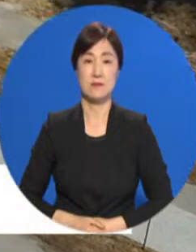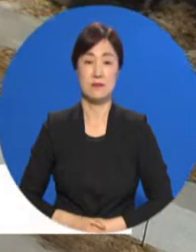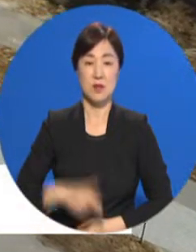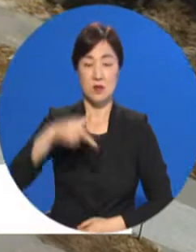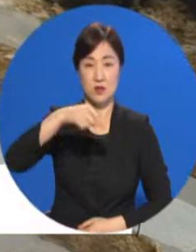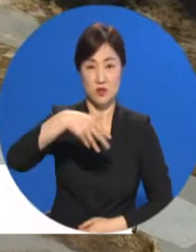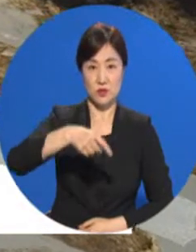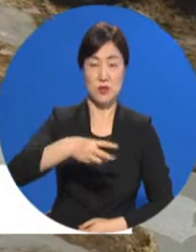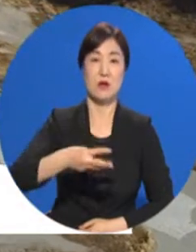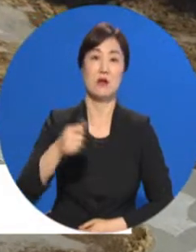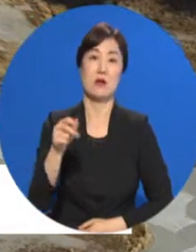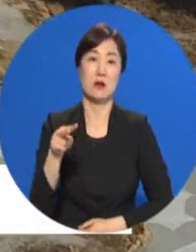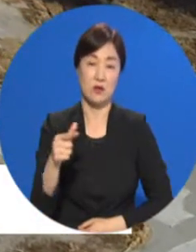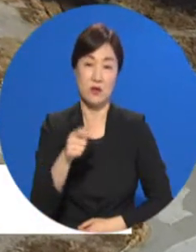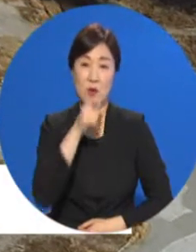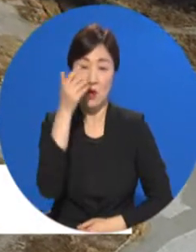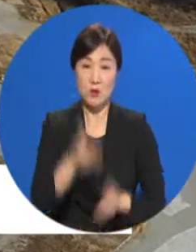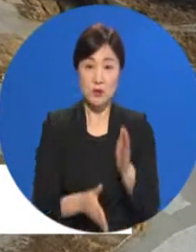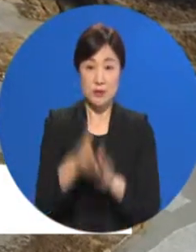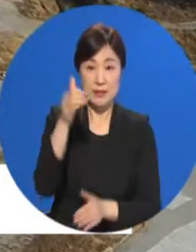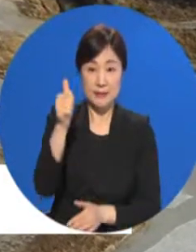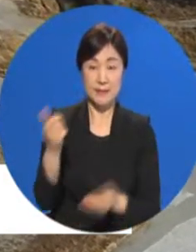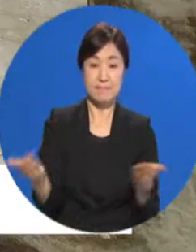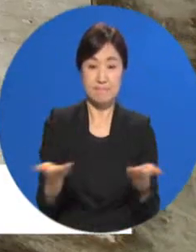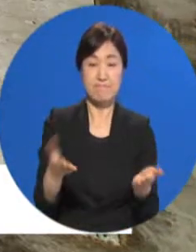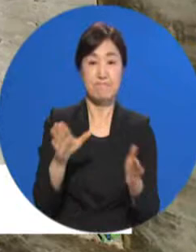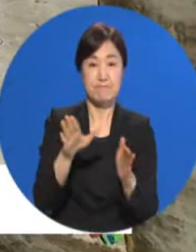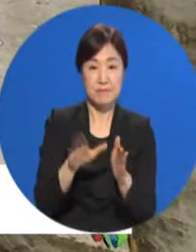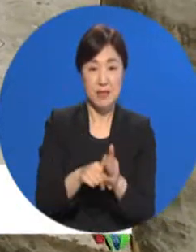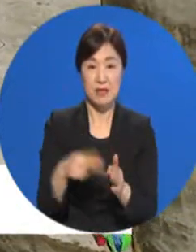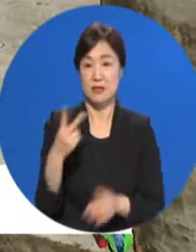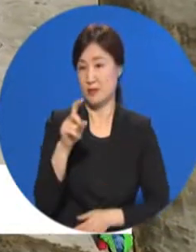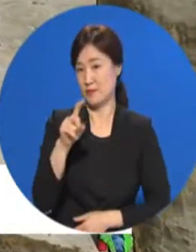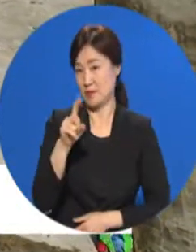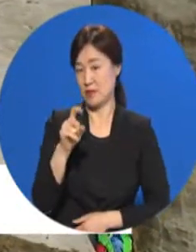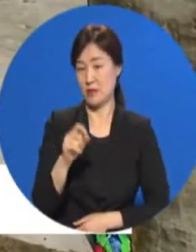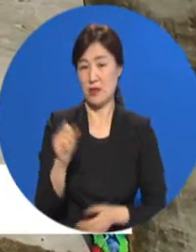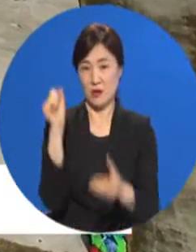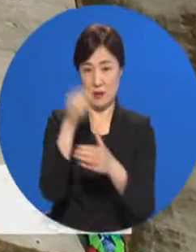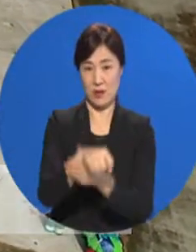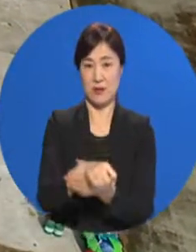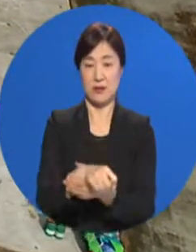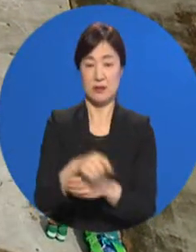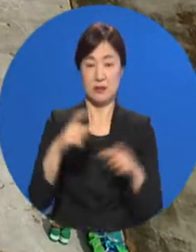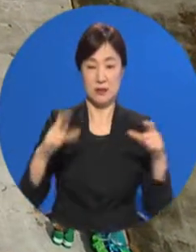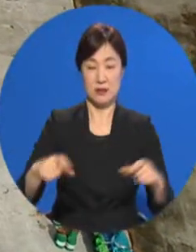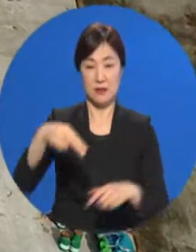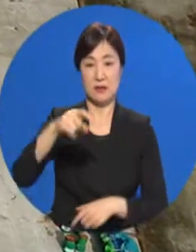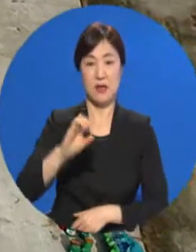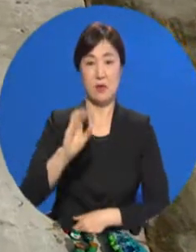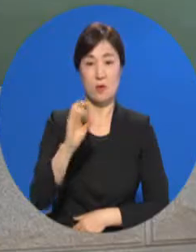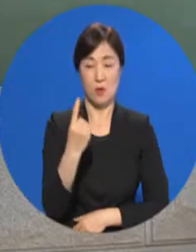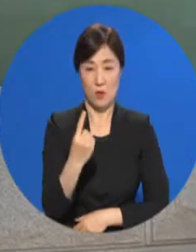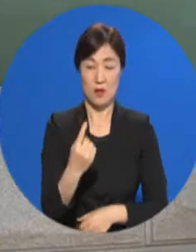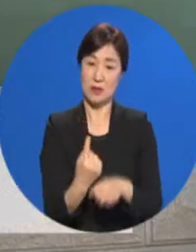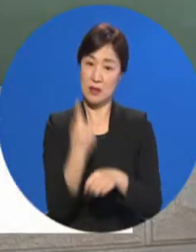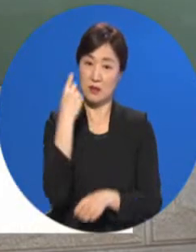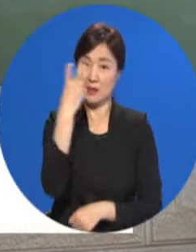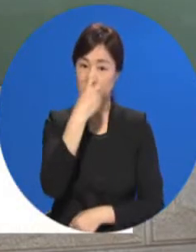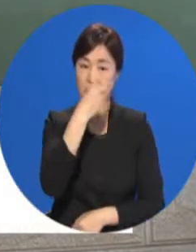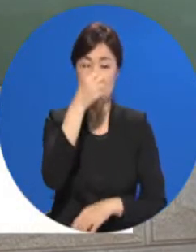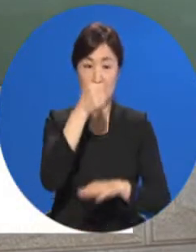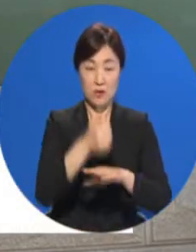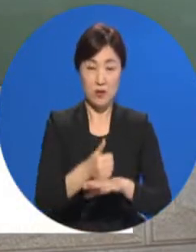주철현 당선인이 여수시장으로 있던 지난 2016년 준공 승인이 난 상포지구입니다. 지난해 감사원은 당시